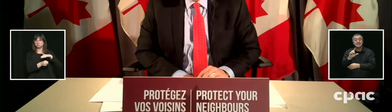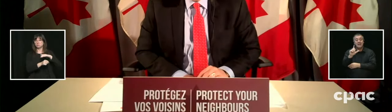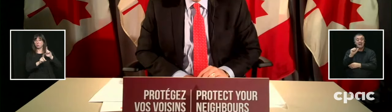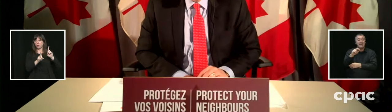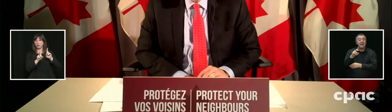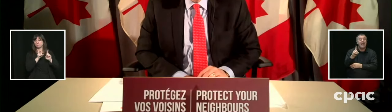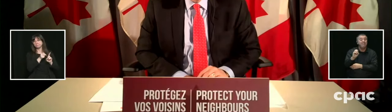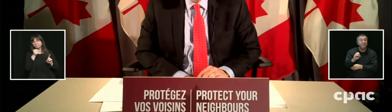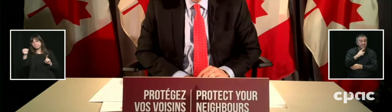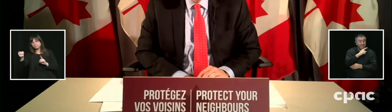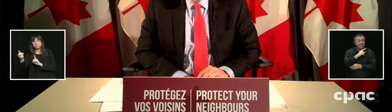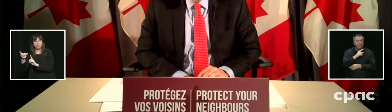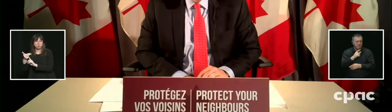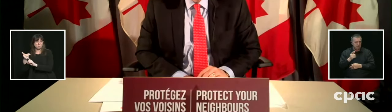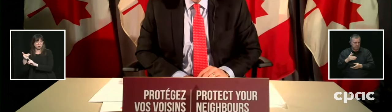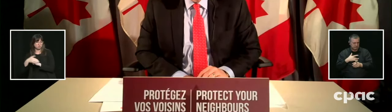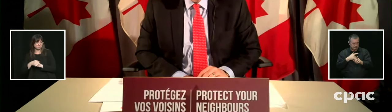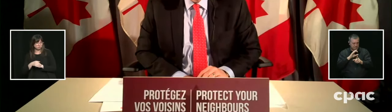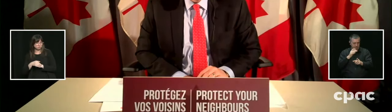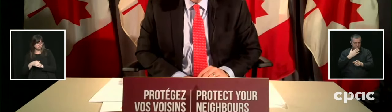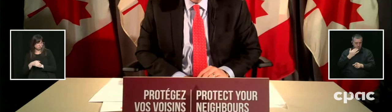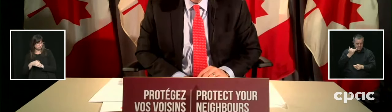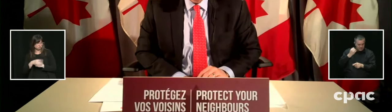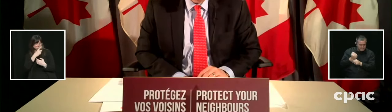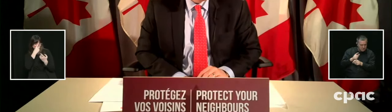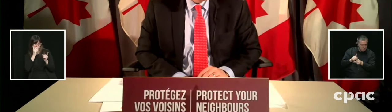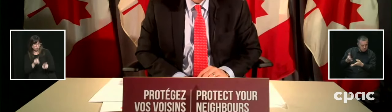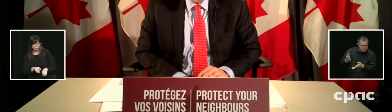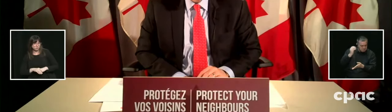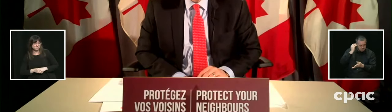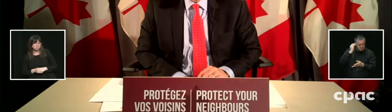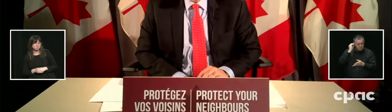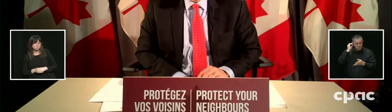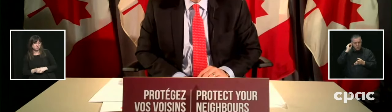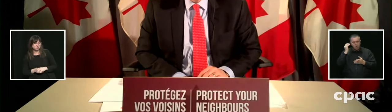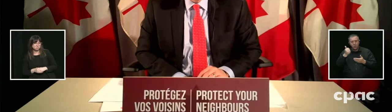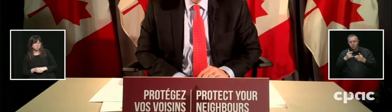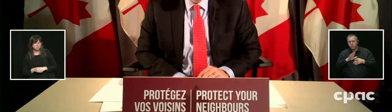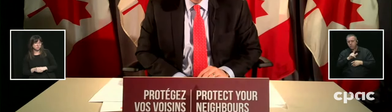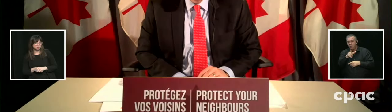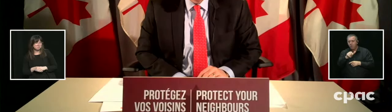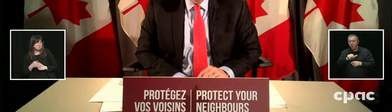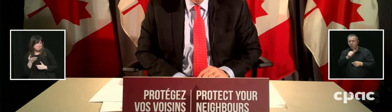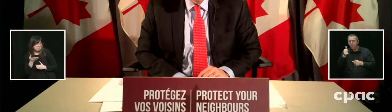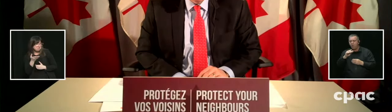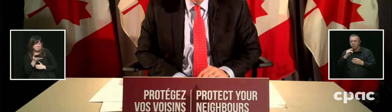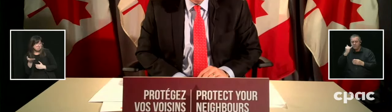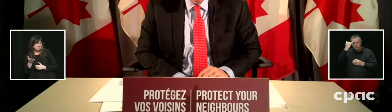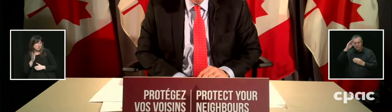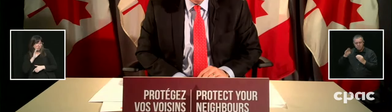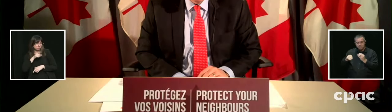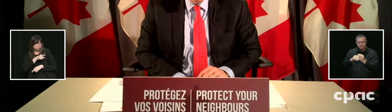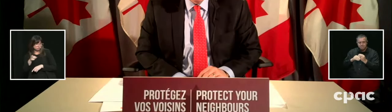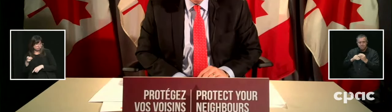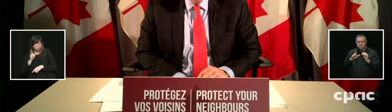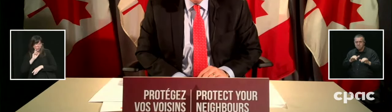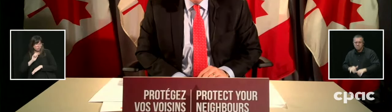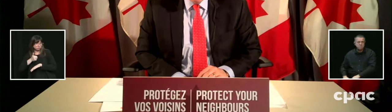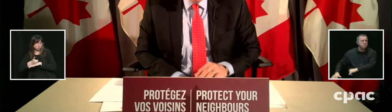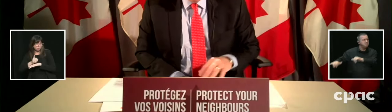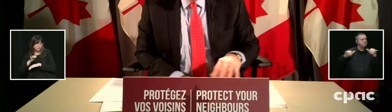bonne idée et si il y a des discussions pour implémenter cette idée à la grandeur du pays.